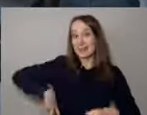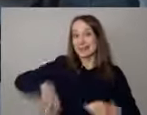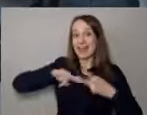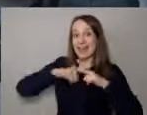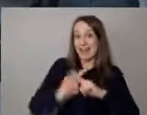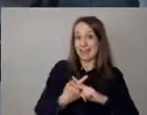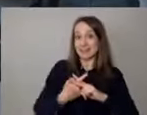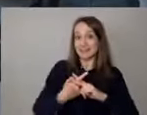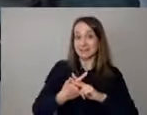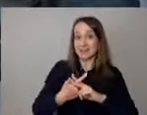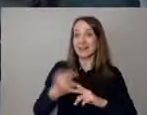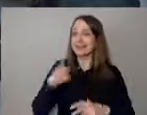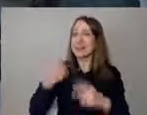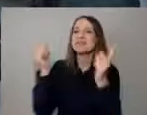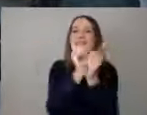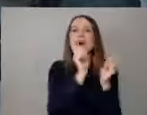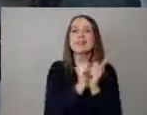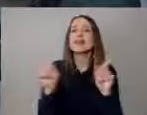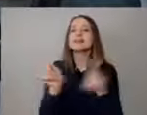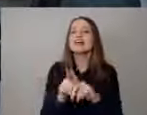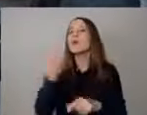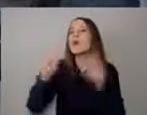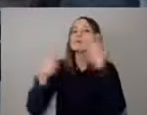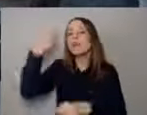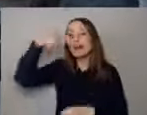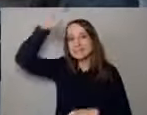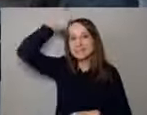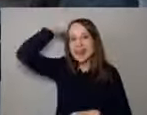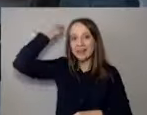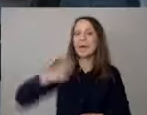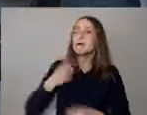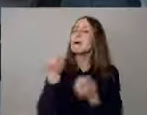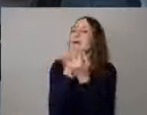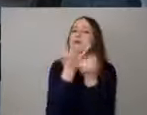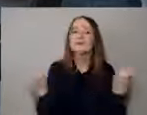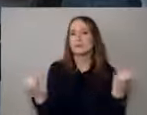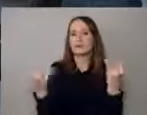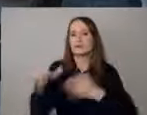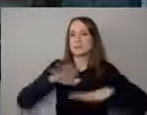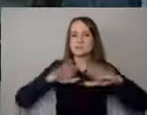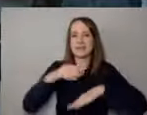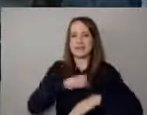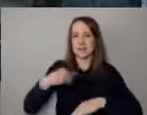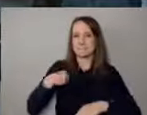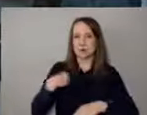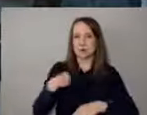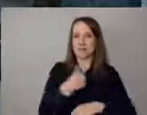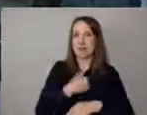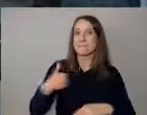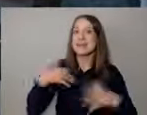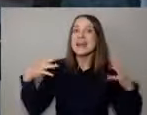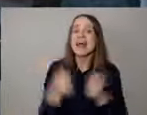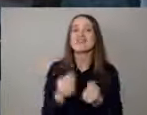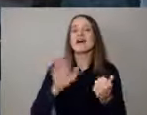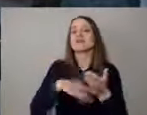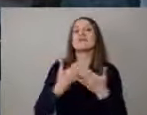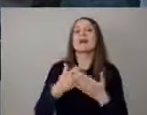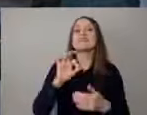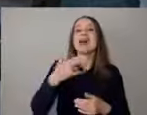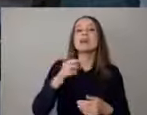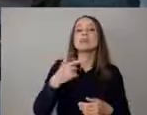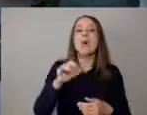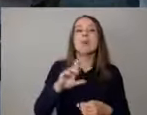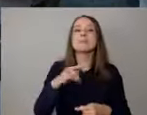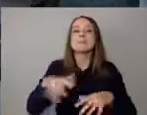się ze strażakami w bardzo różnych miejscach w Polsce, gdzie ratowaliśmy Sandomierz przed powodzią, gdzie